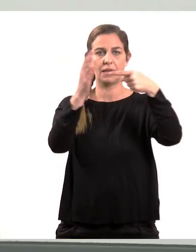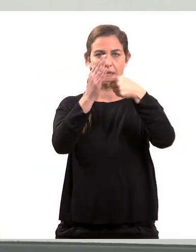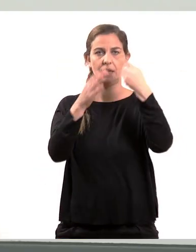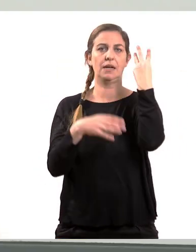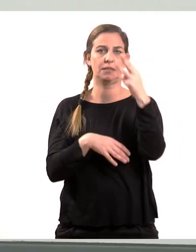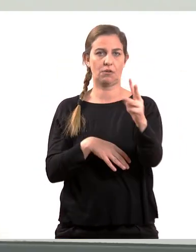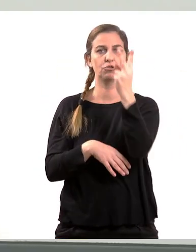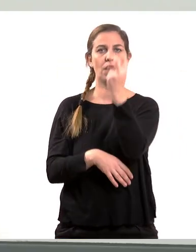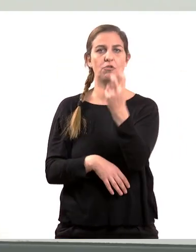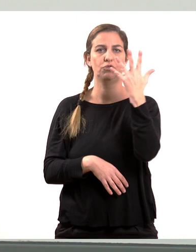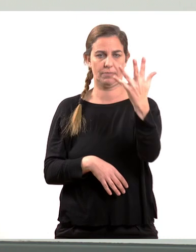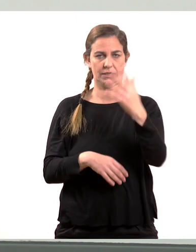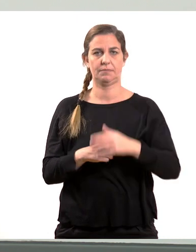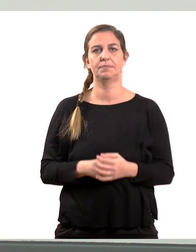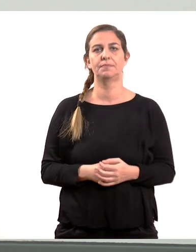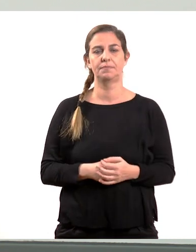1325.